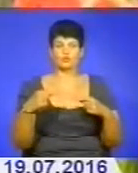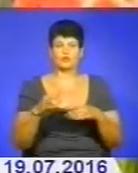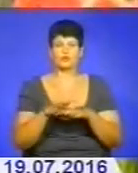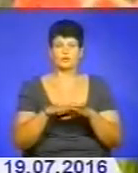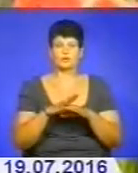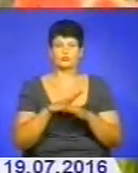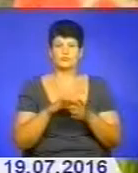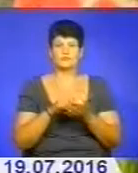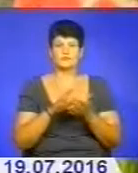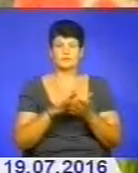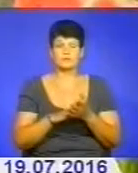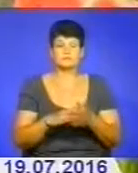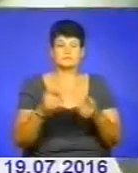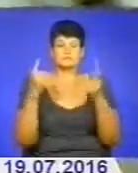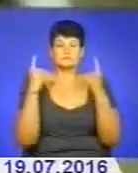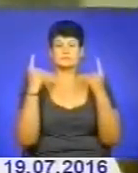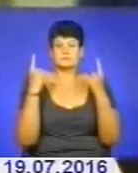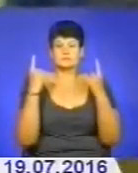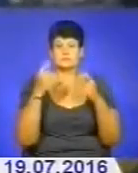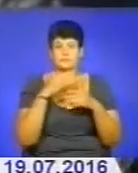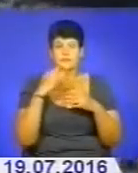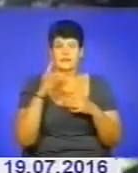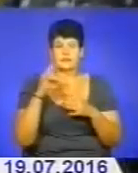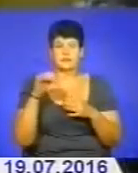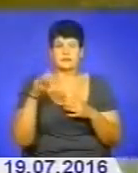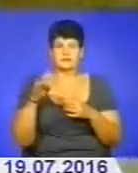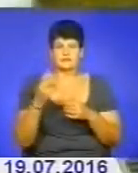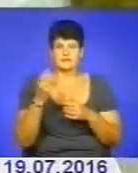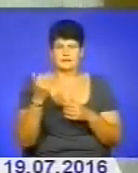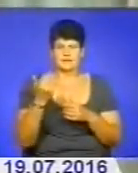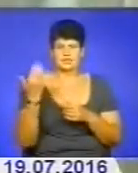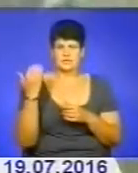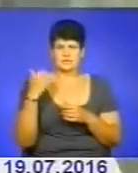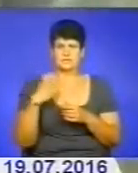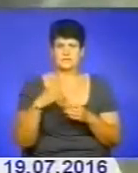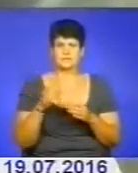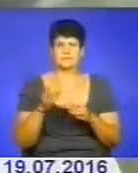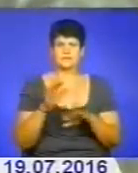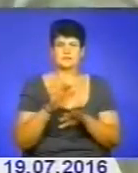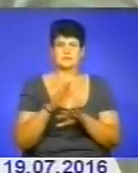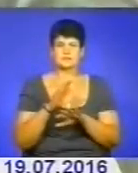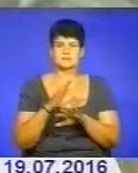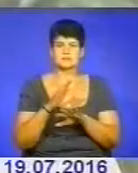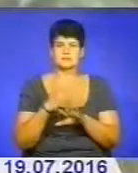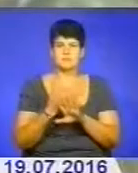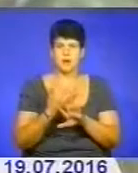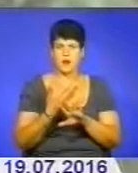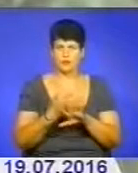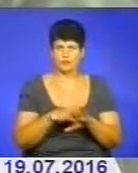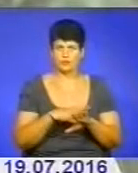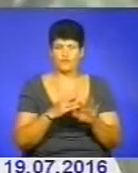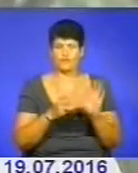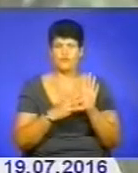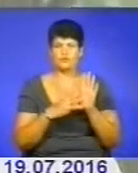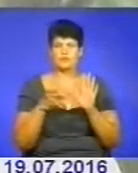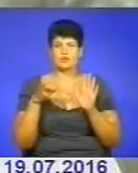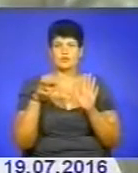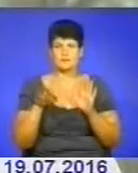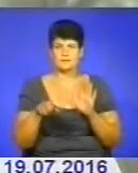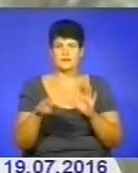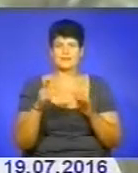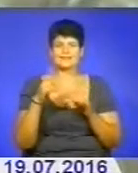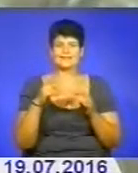відповідають усім встановленим нормам і є безпечними для споживання. Тим паче, що не так давно у динях, які продавали на